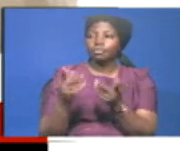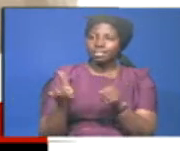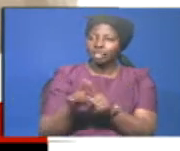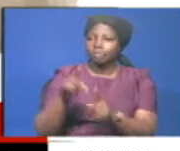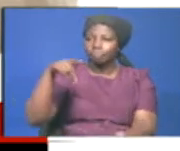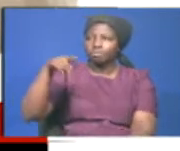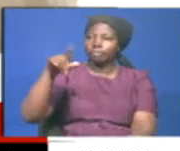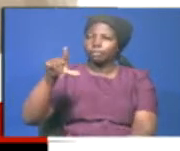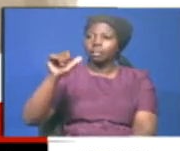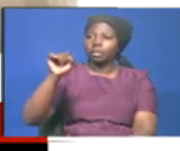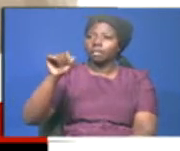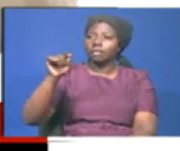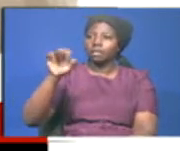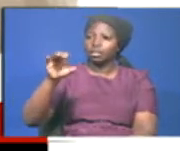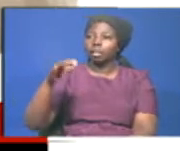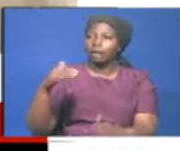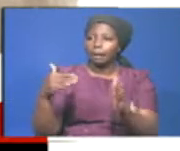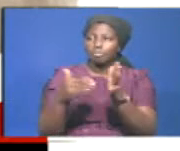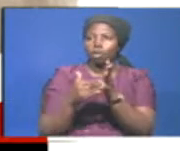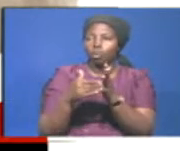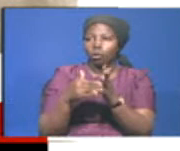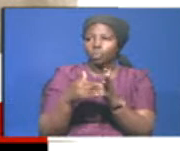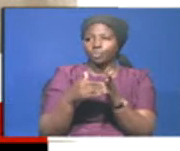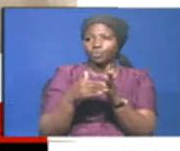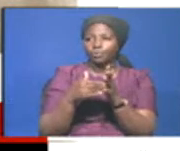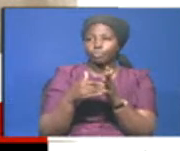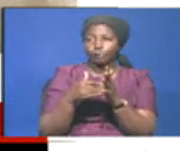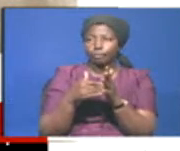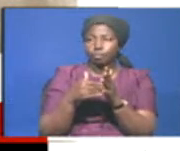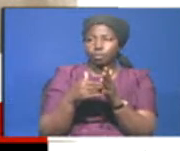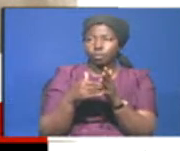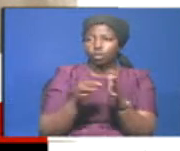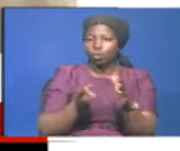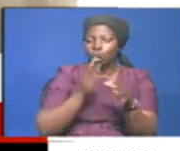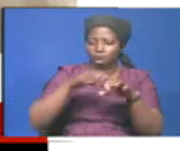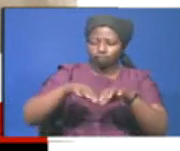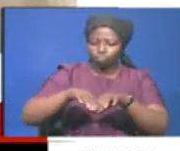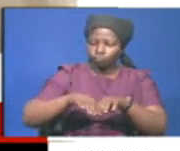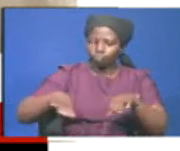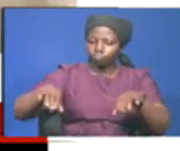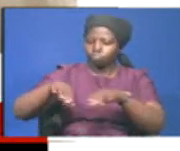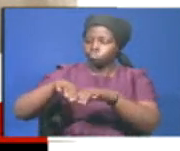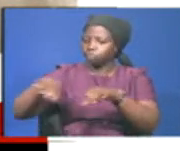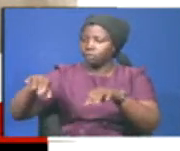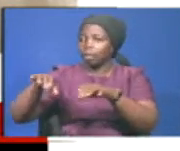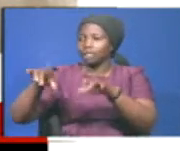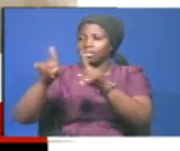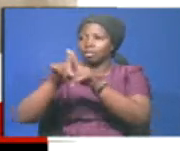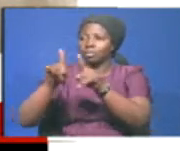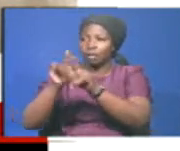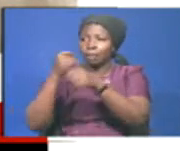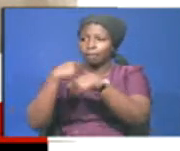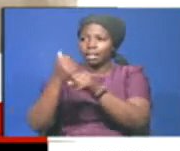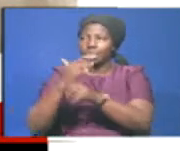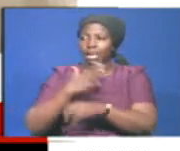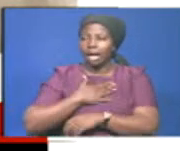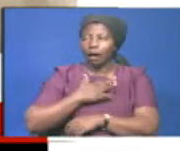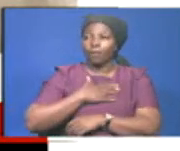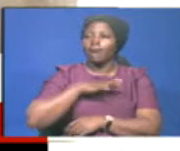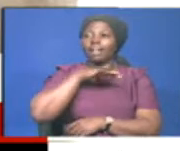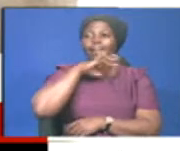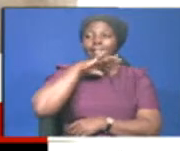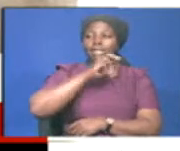ina block mitaro na kufanya hata sewer lines zetu ziwe